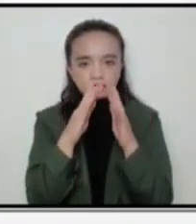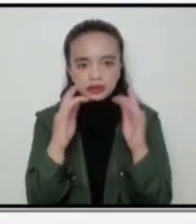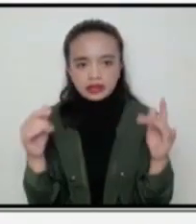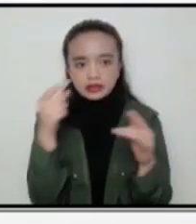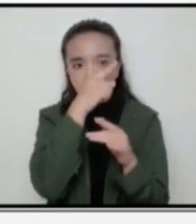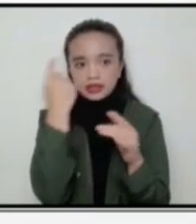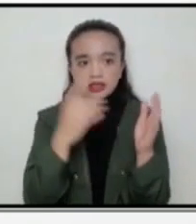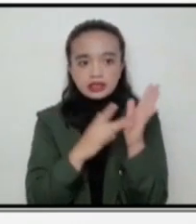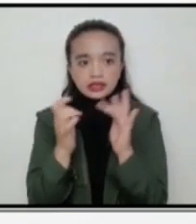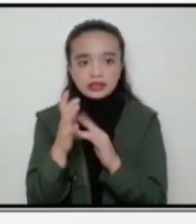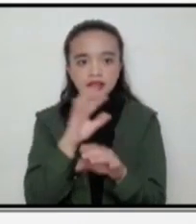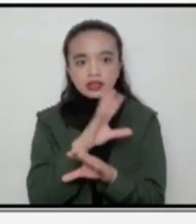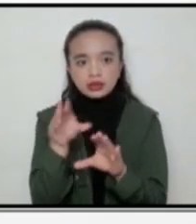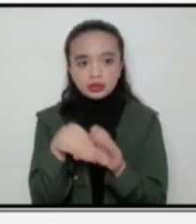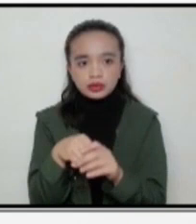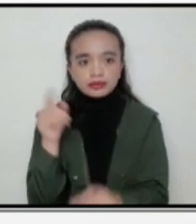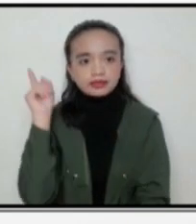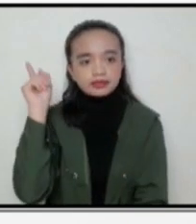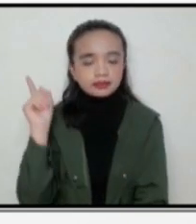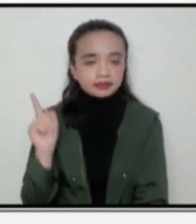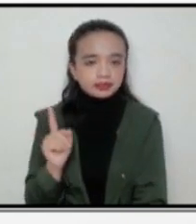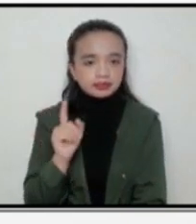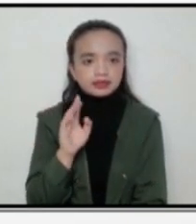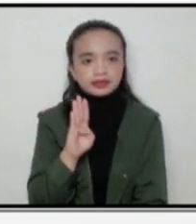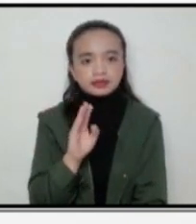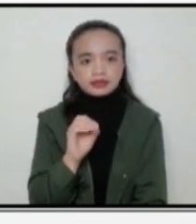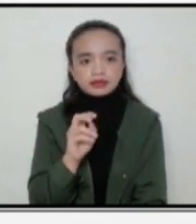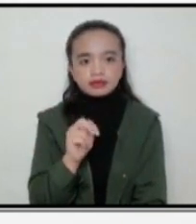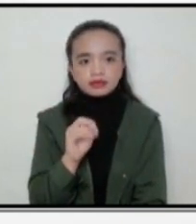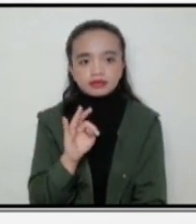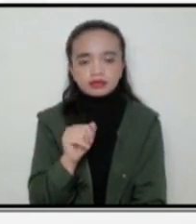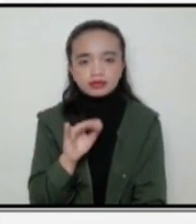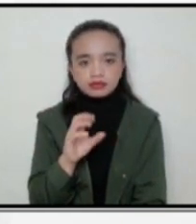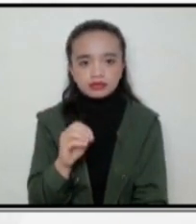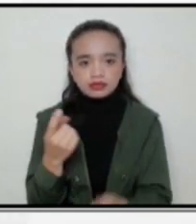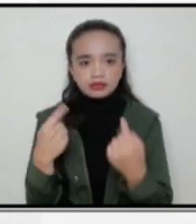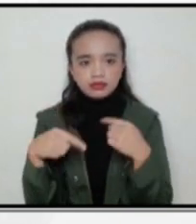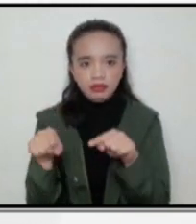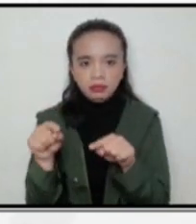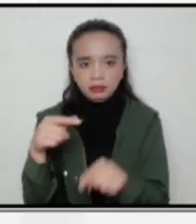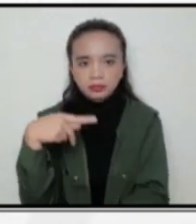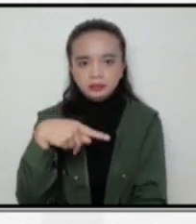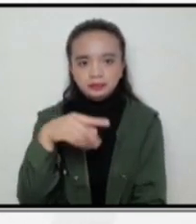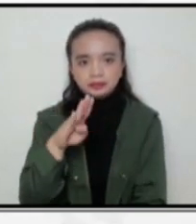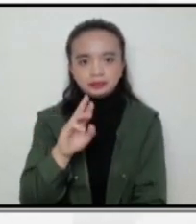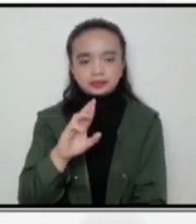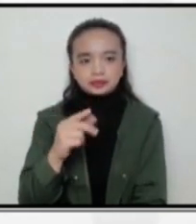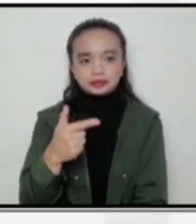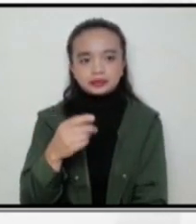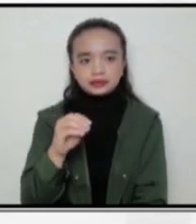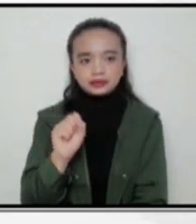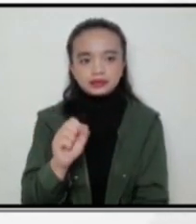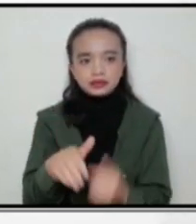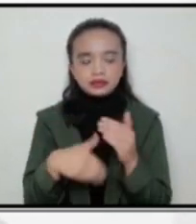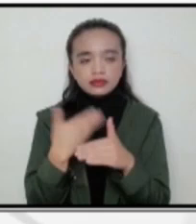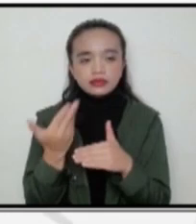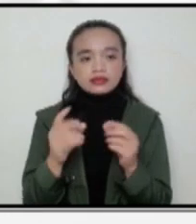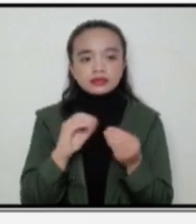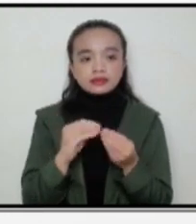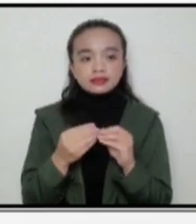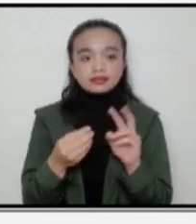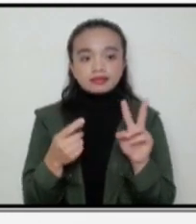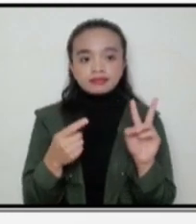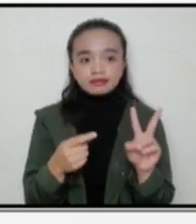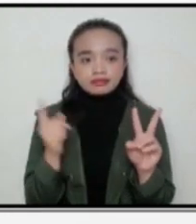kahabaan ng Bonifacio Drive mula Anda Circle papunta pong P. Burgos Avenue, Katigbak Drive and South Drive. Isang